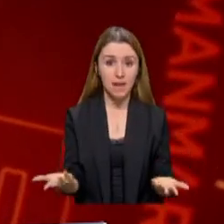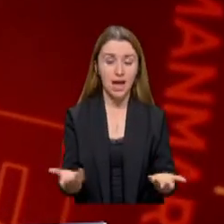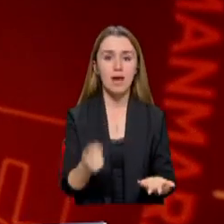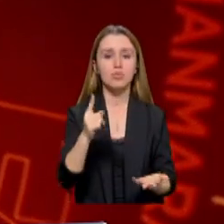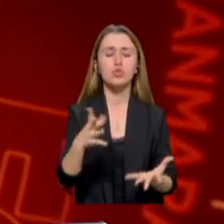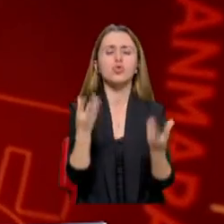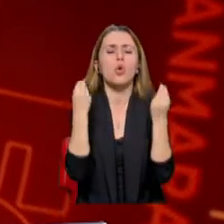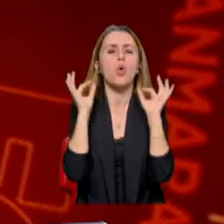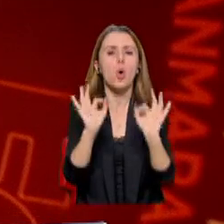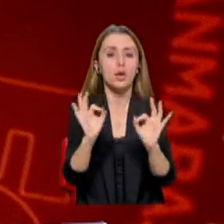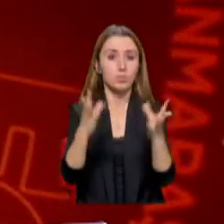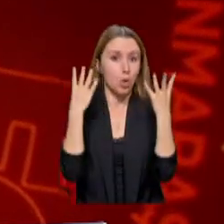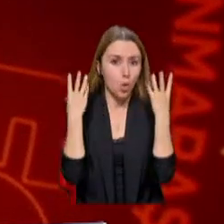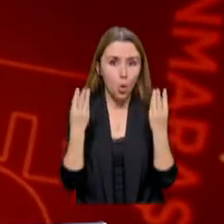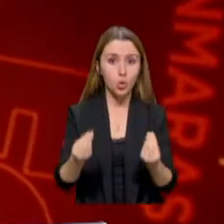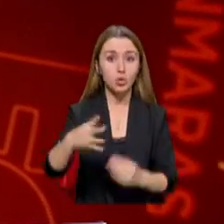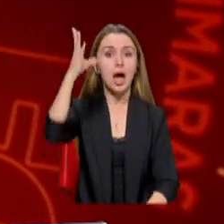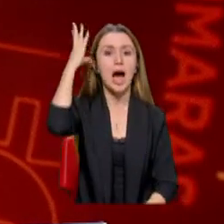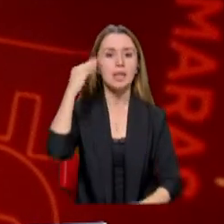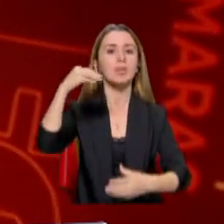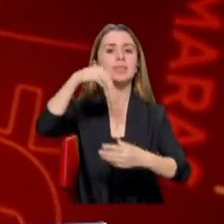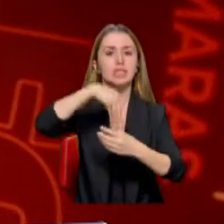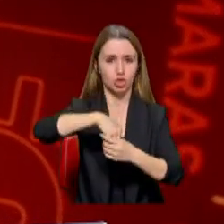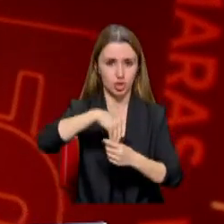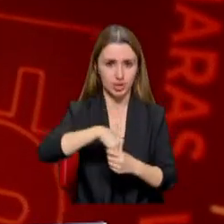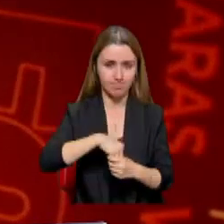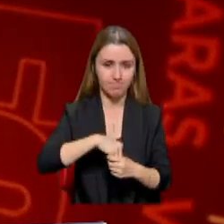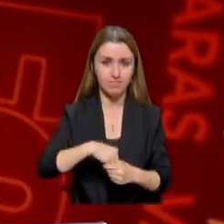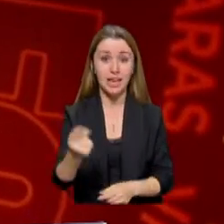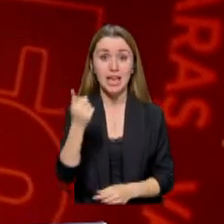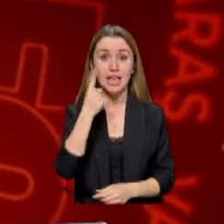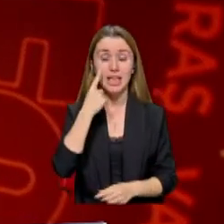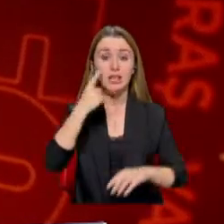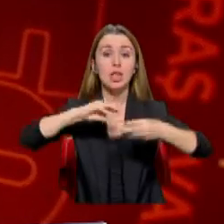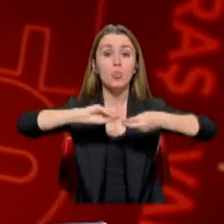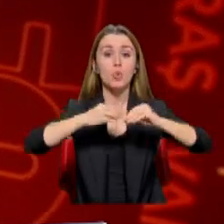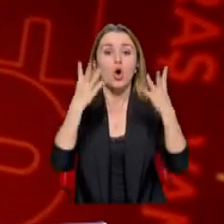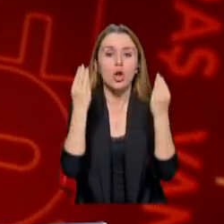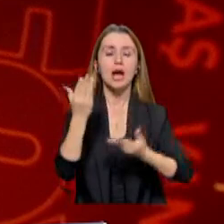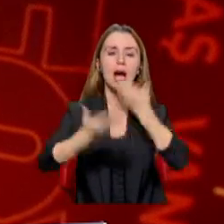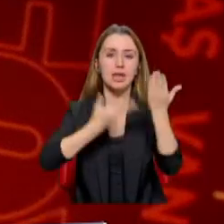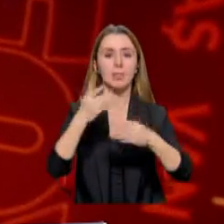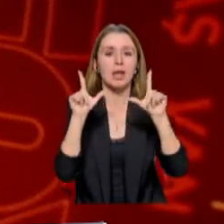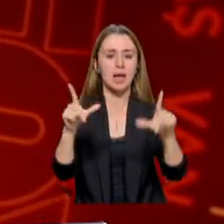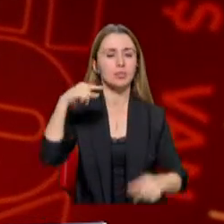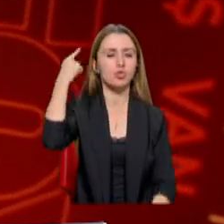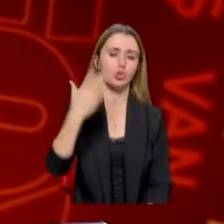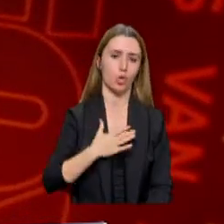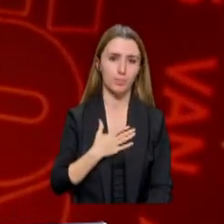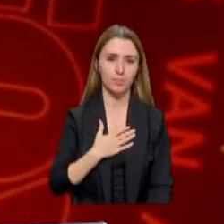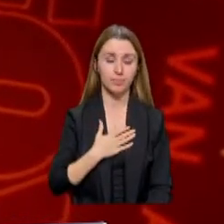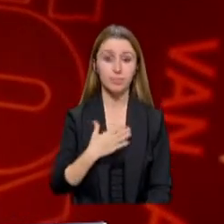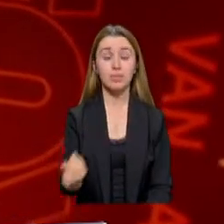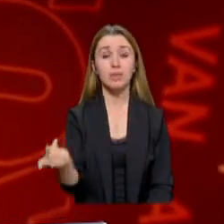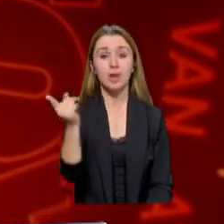hayat memat meselesi olduğunu idrak edebilmek adına devlet krizi olarak tanımlamak gerekirdi diye düşünüyorum